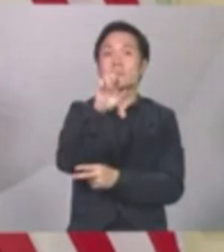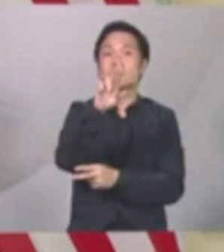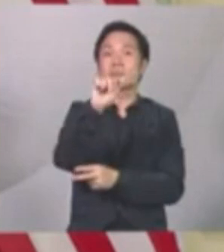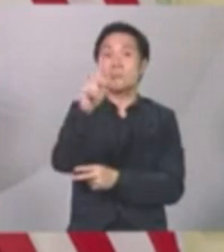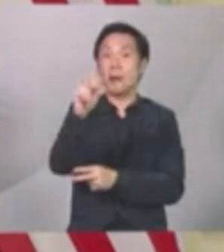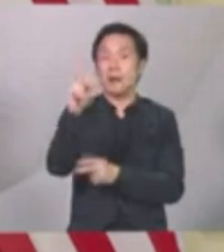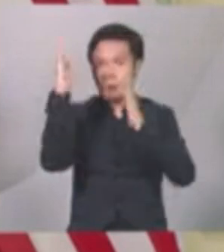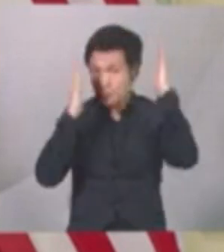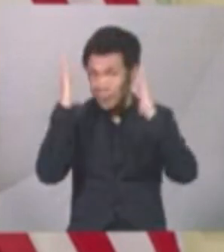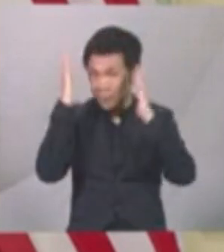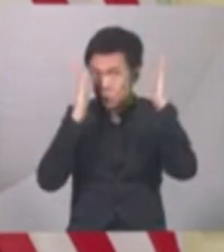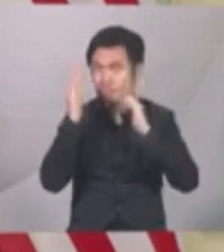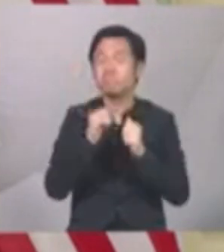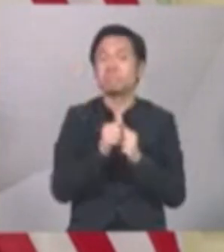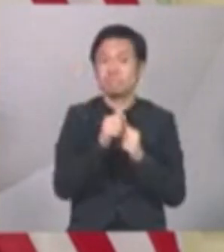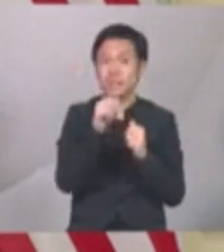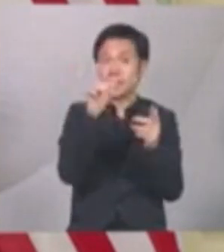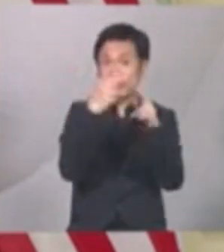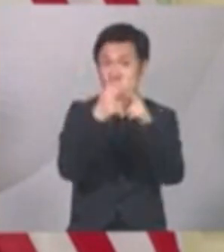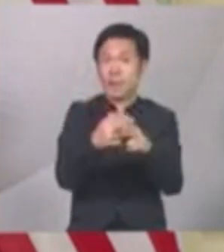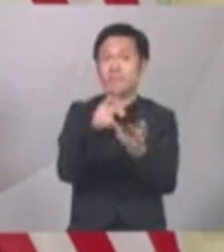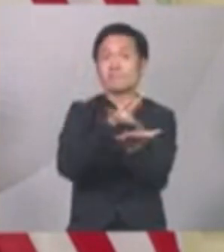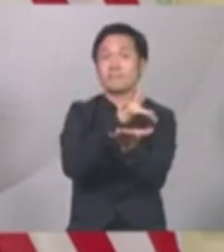yang mana ini adalah kolaborasi antara